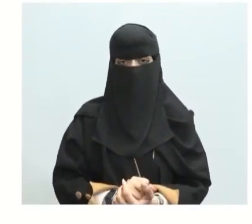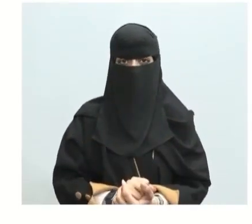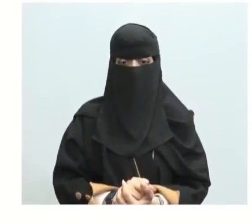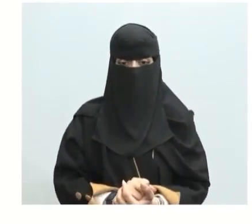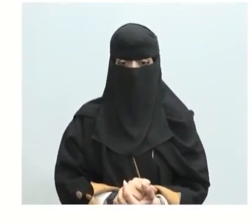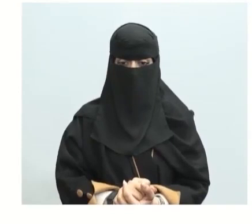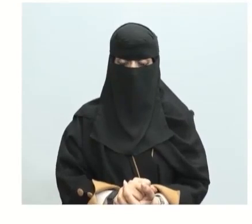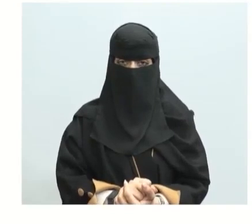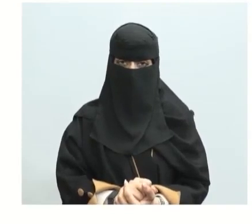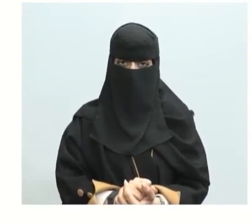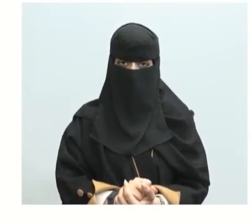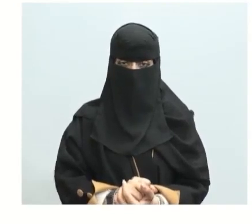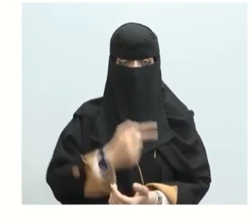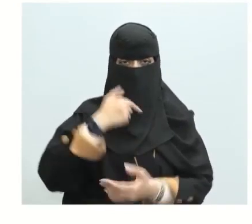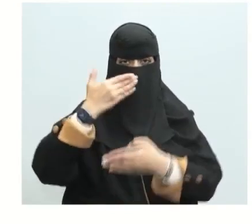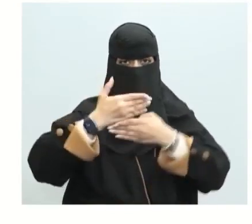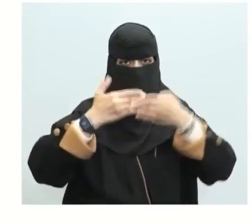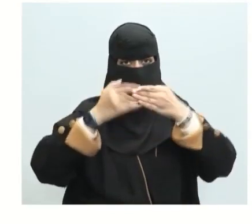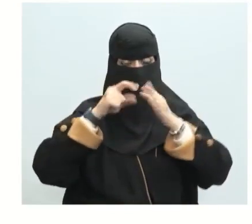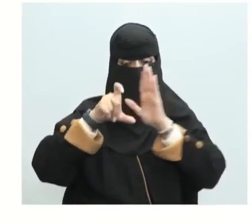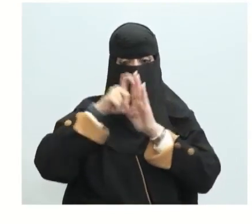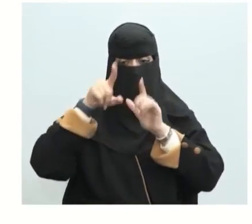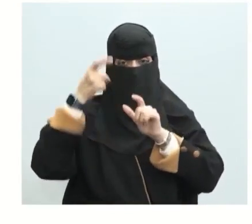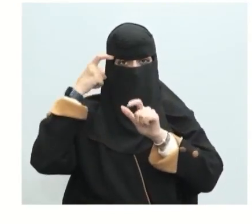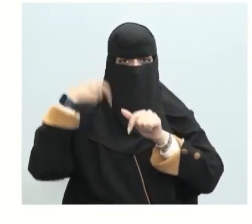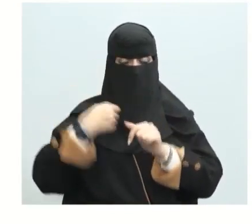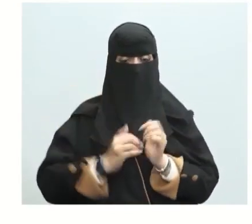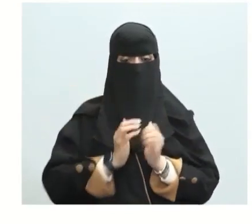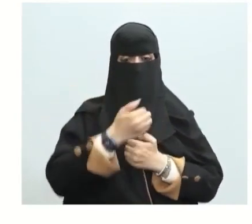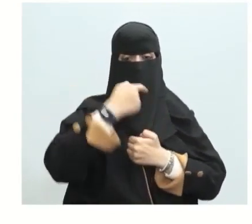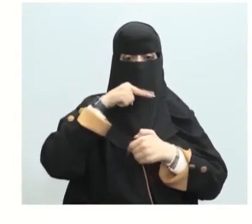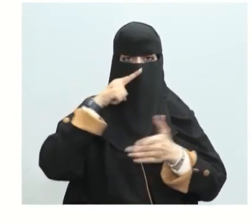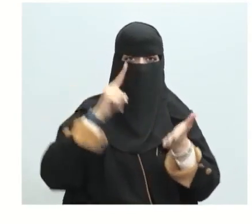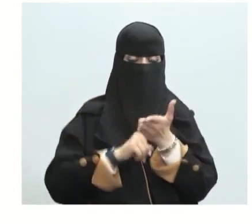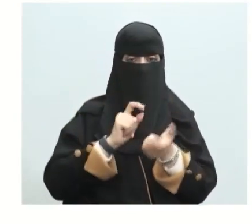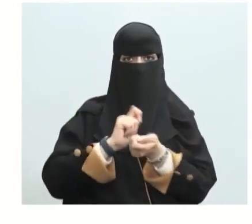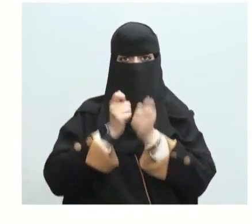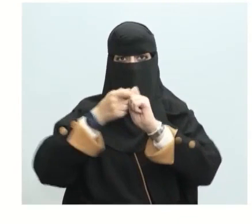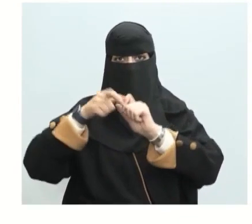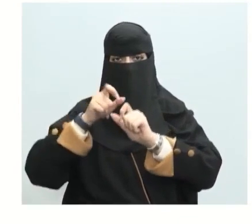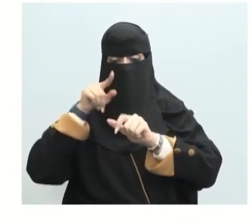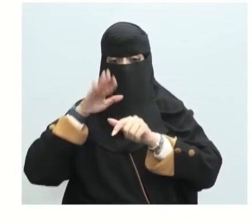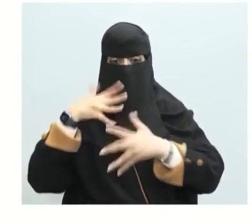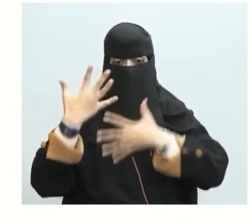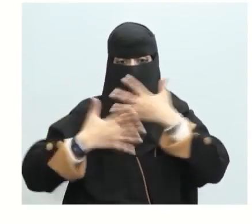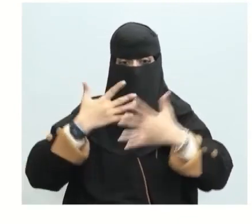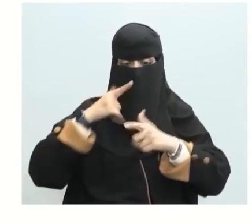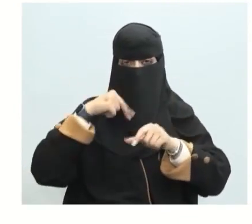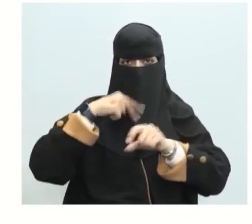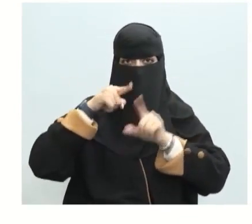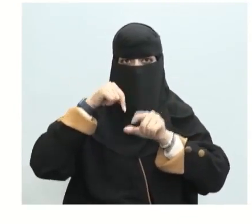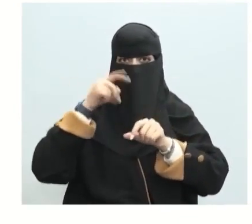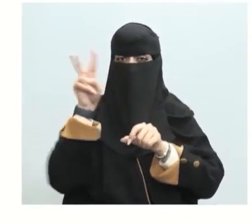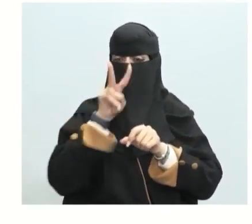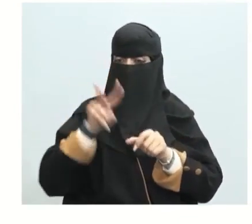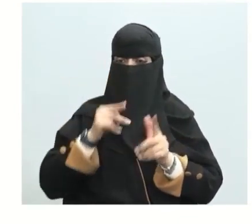كذلك في بناء المصداقيه المعرفه والثقه في الاولى ان قياده التغيير لتشغل اهتمامي دائما لقد قرات